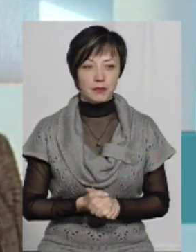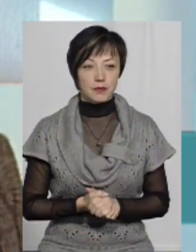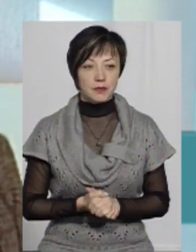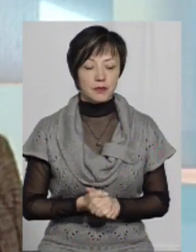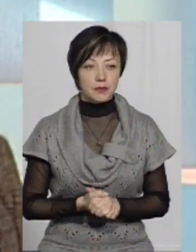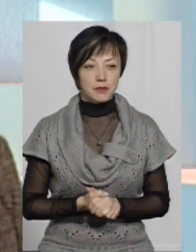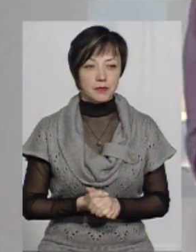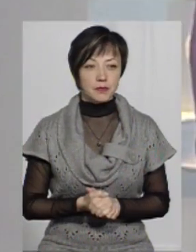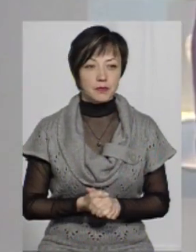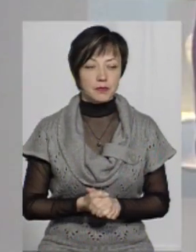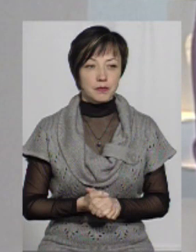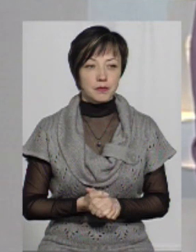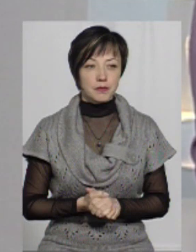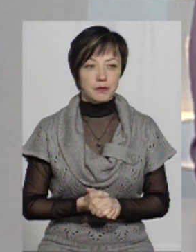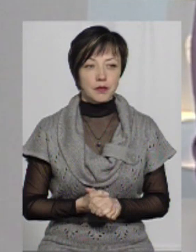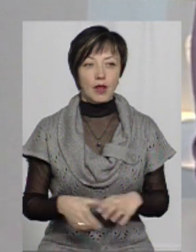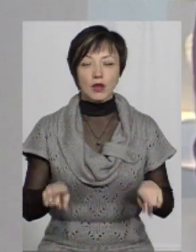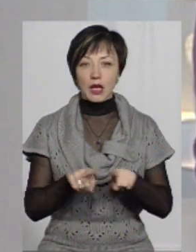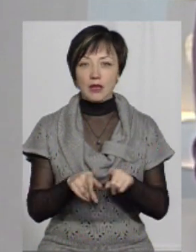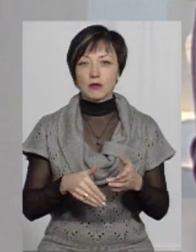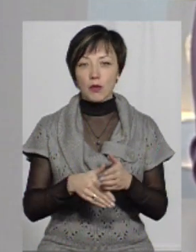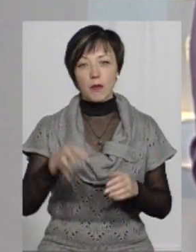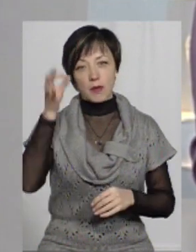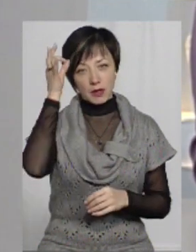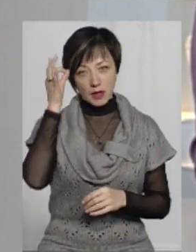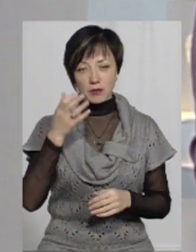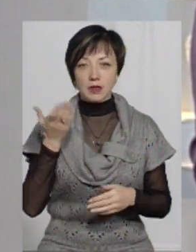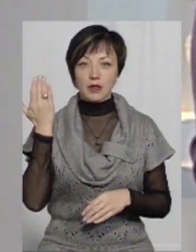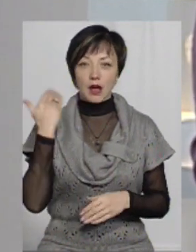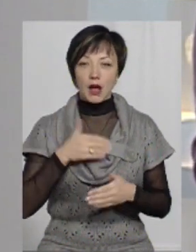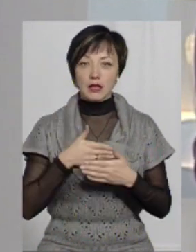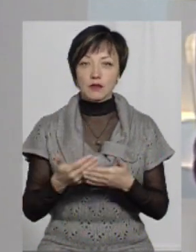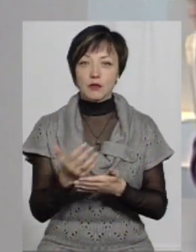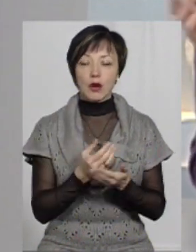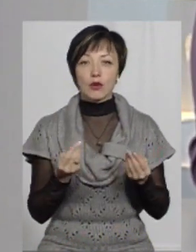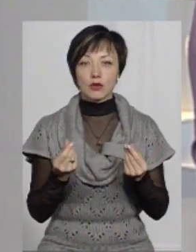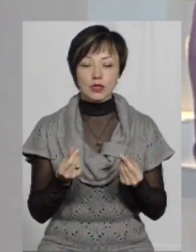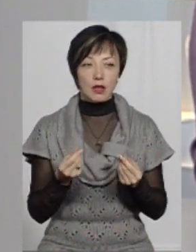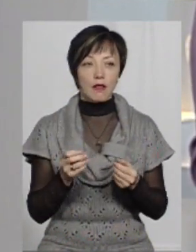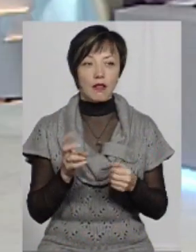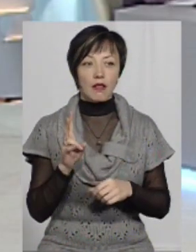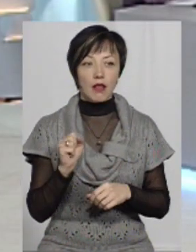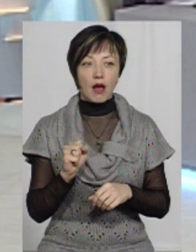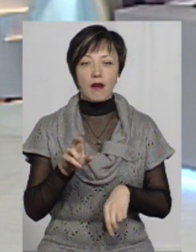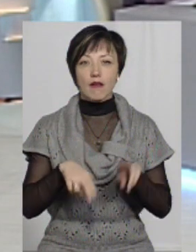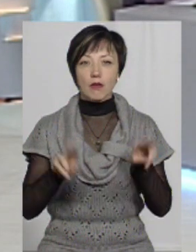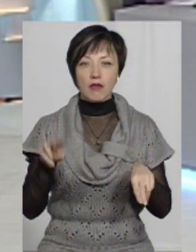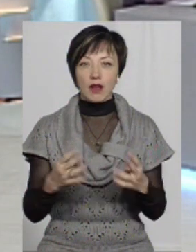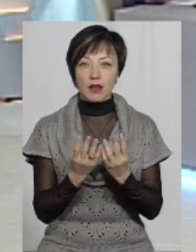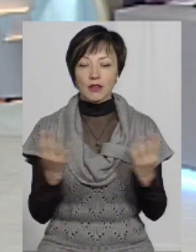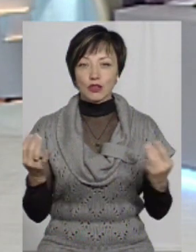так. Зрозуміло. І у такий спосіб, пам'ятаємо, свого часу активно збирали кошти на фарбування